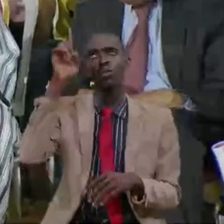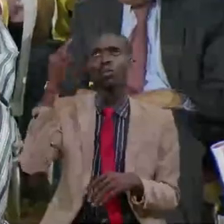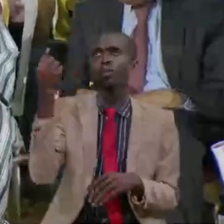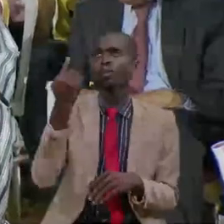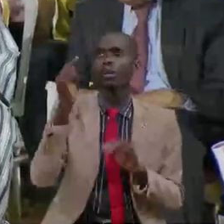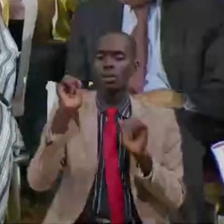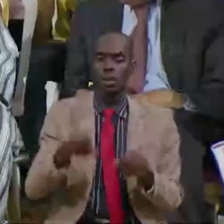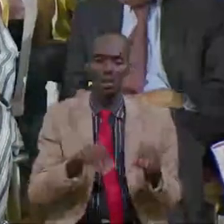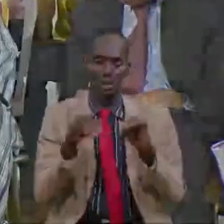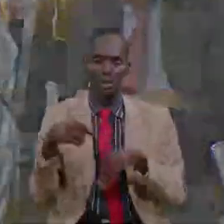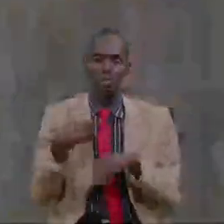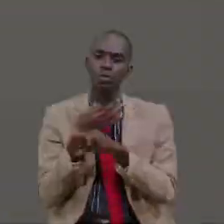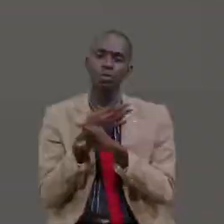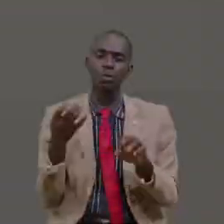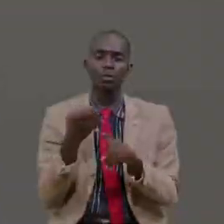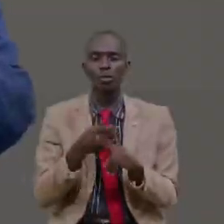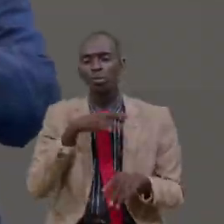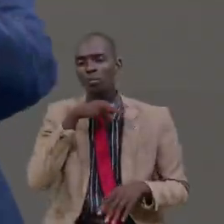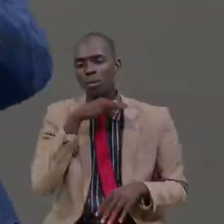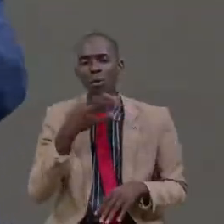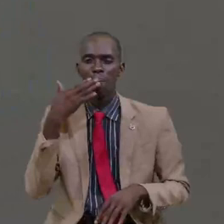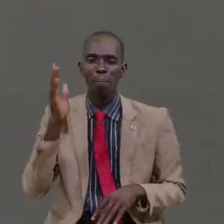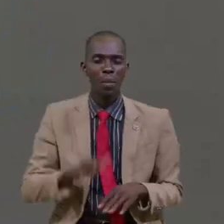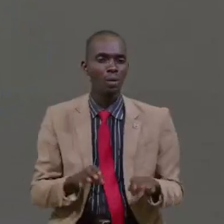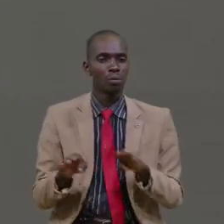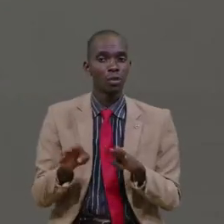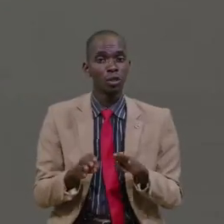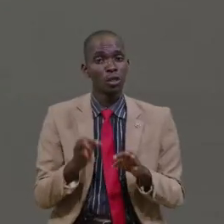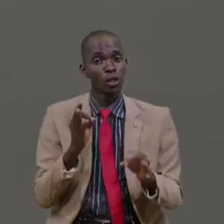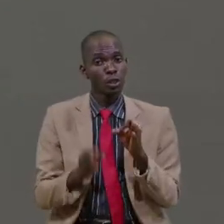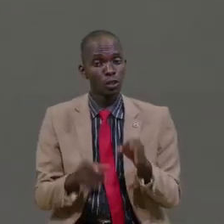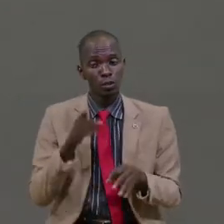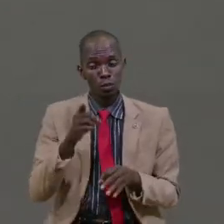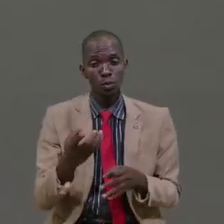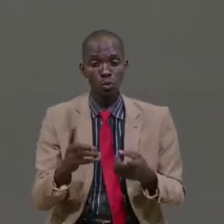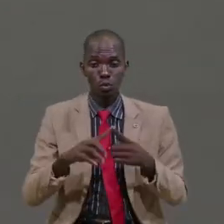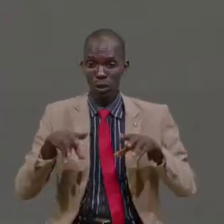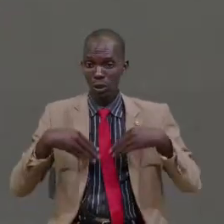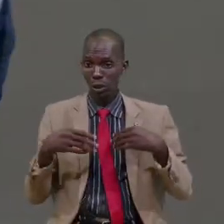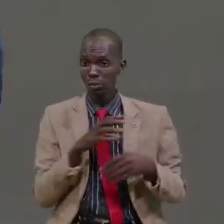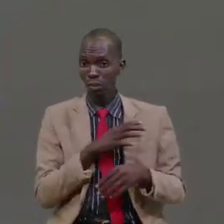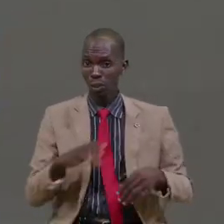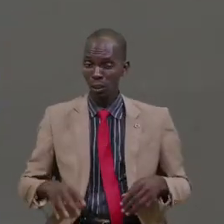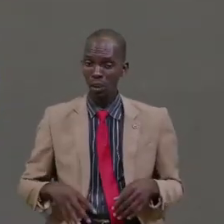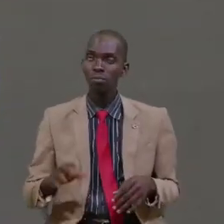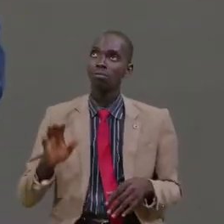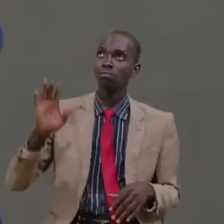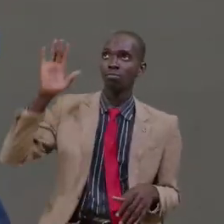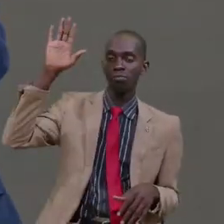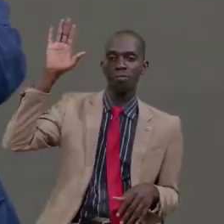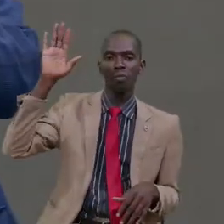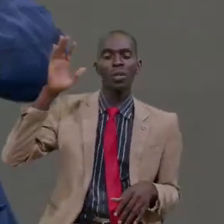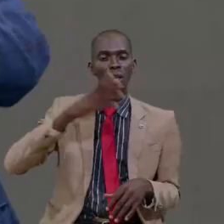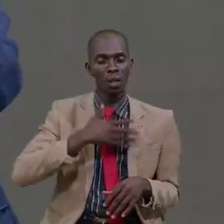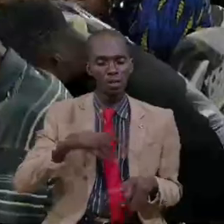de la corruption. Je suis, et me voici. Si tu lèves ta main, lève-toi, n'importe où tu es. Libération est